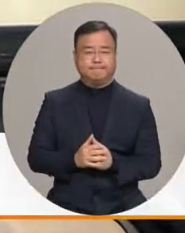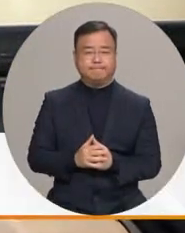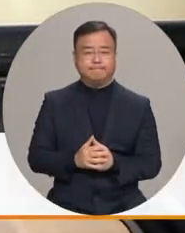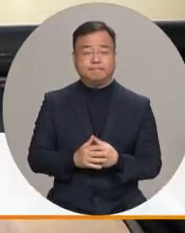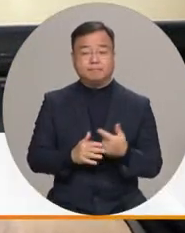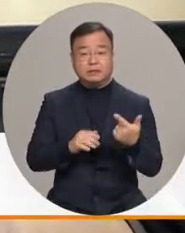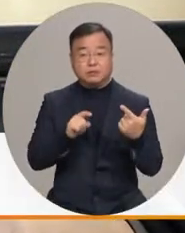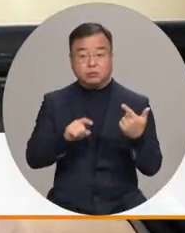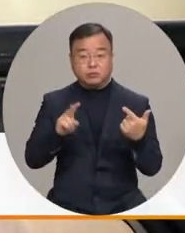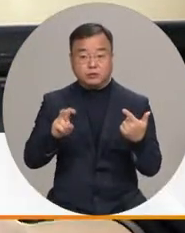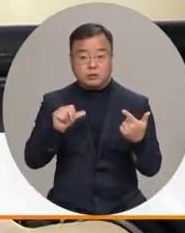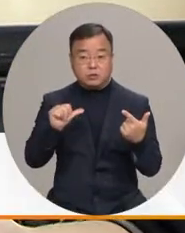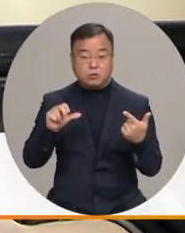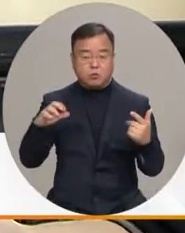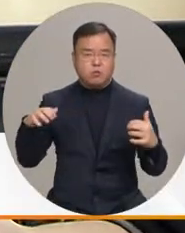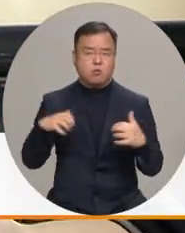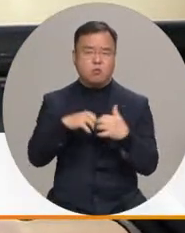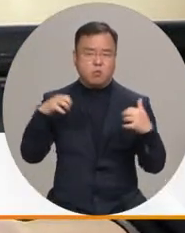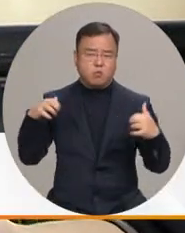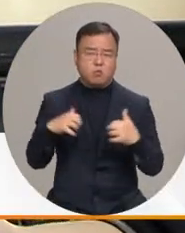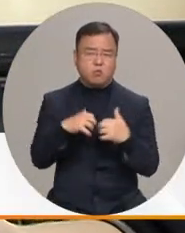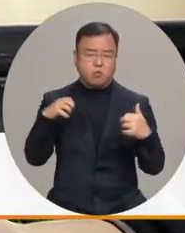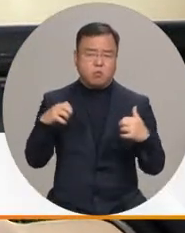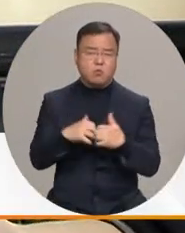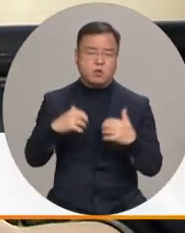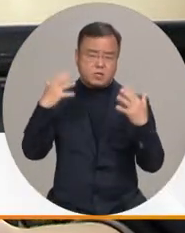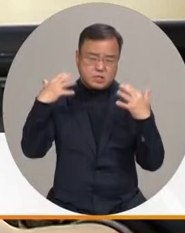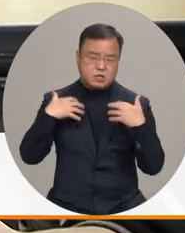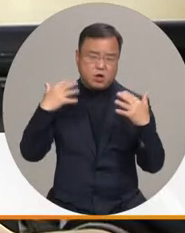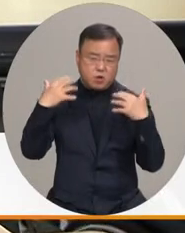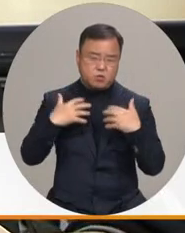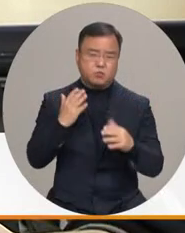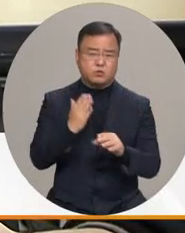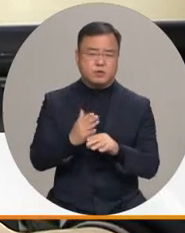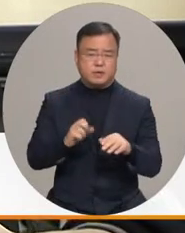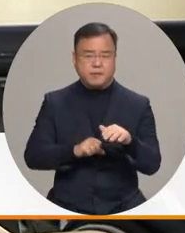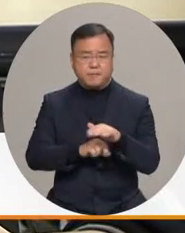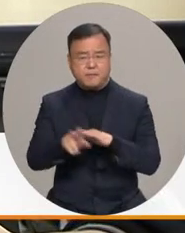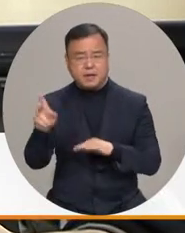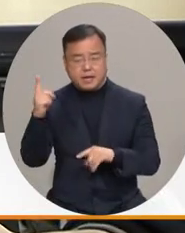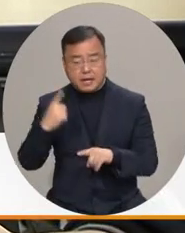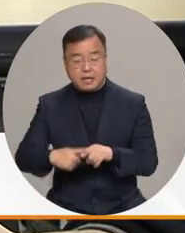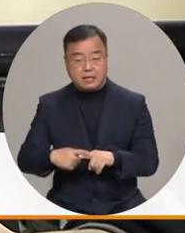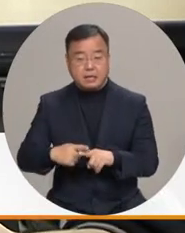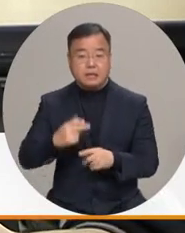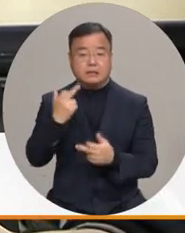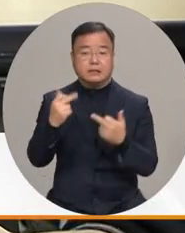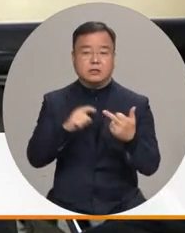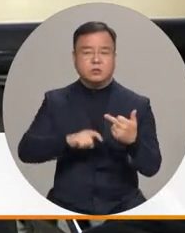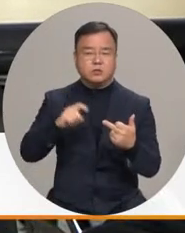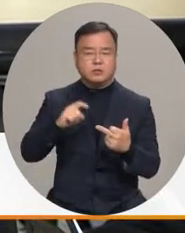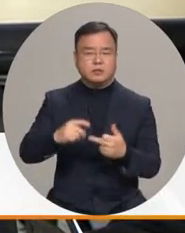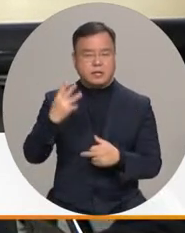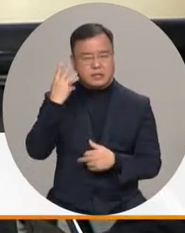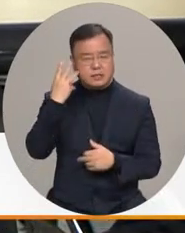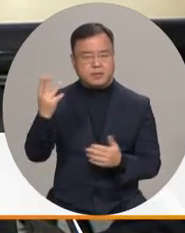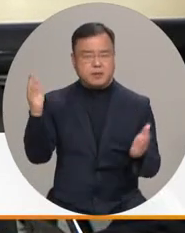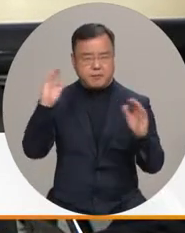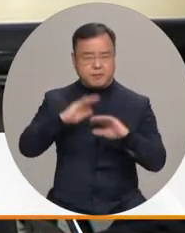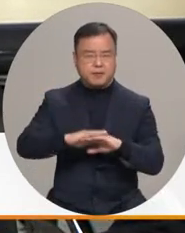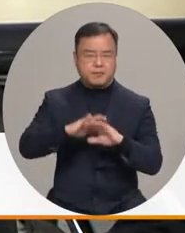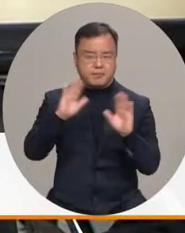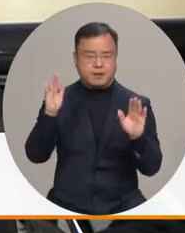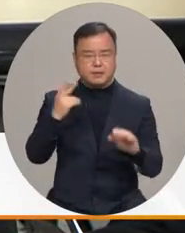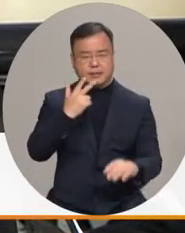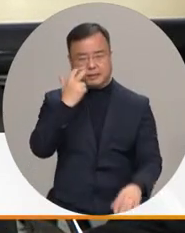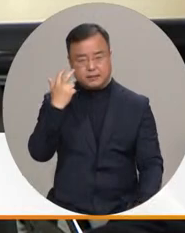6.25 전쟁 때 여름인데 비랑 가다가 산속에서 3일 밤을 잤어요. 영어를 배워서